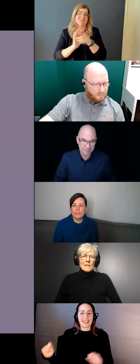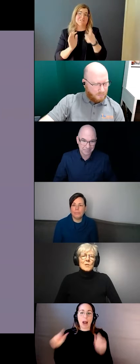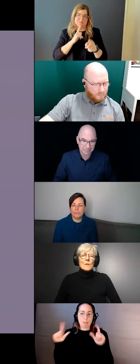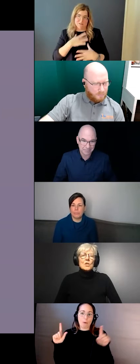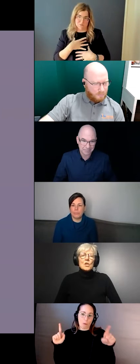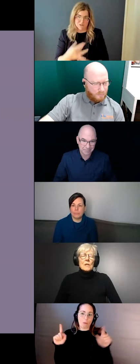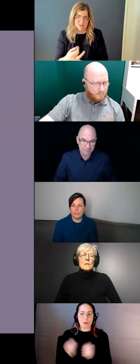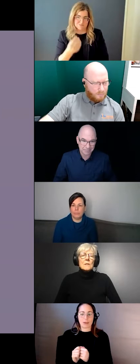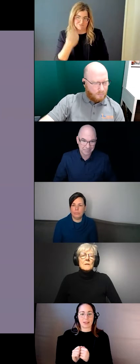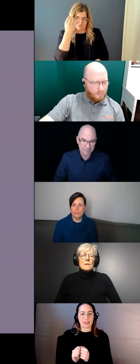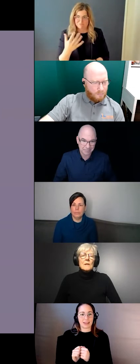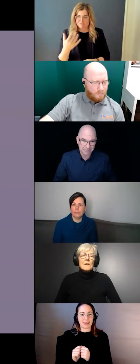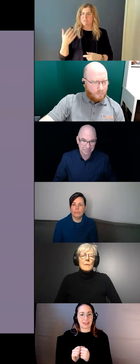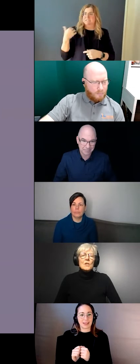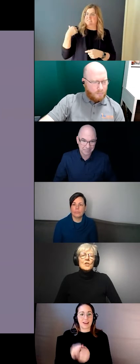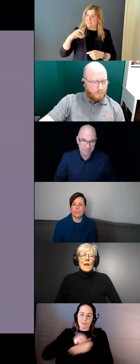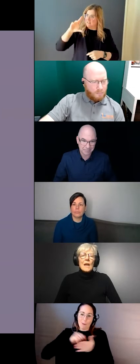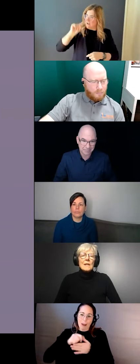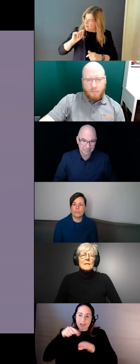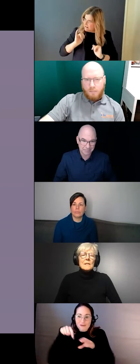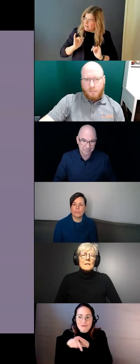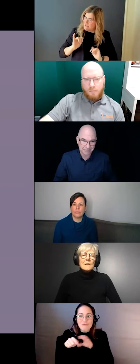le fromage suisse. L'image,